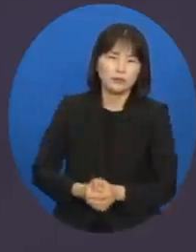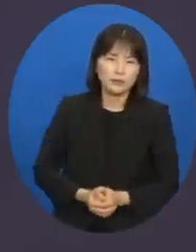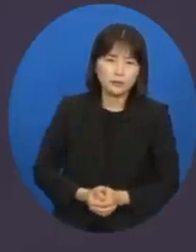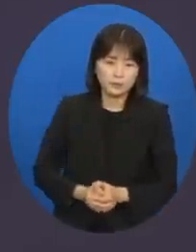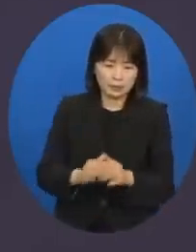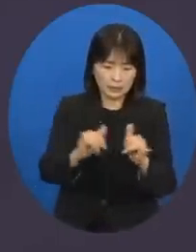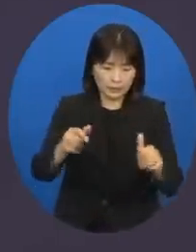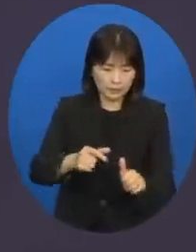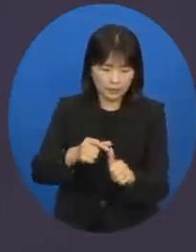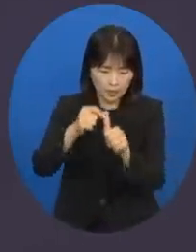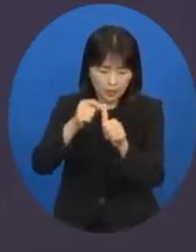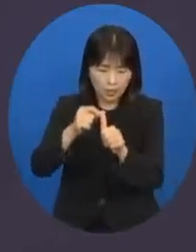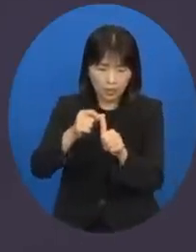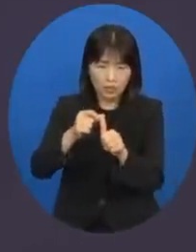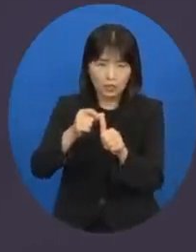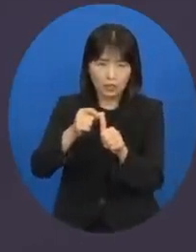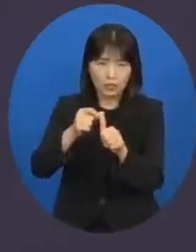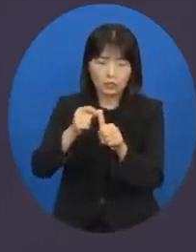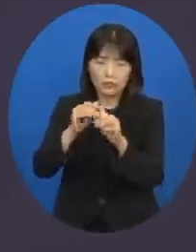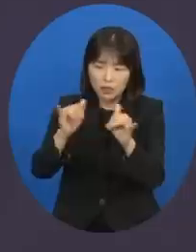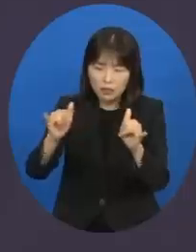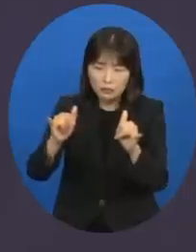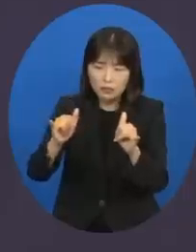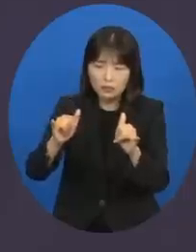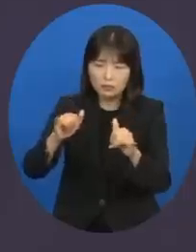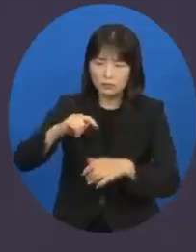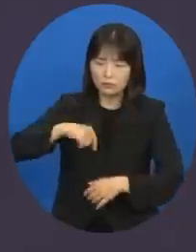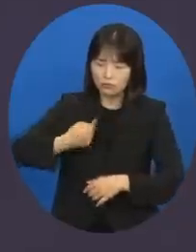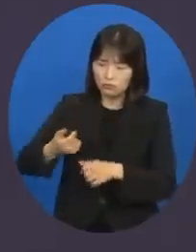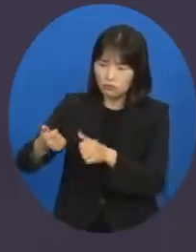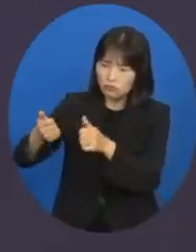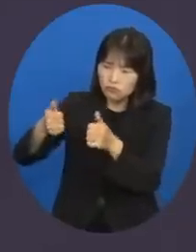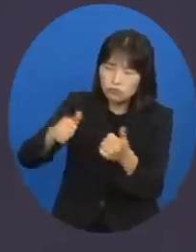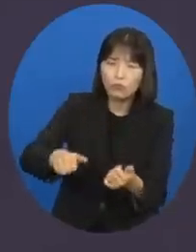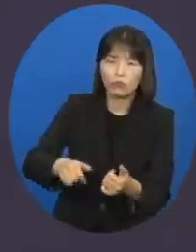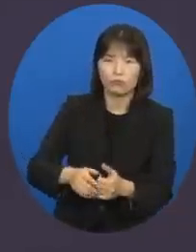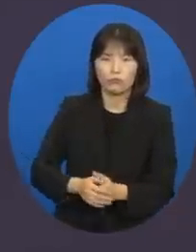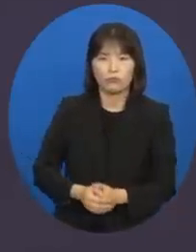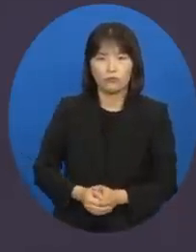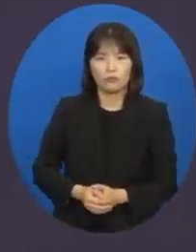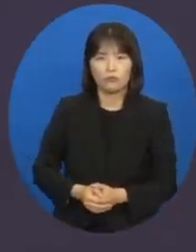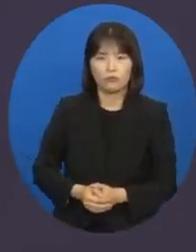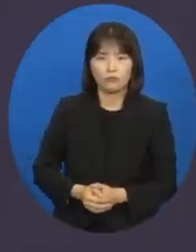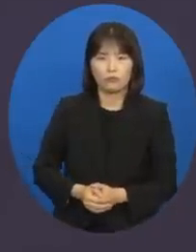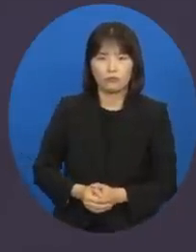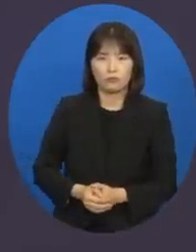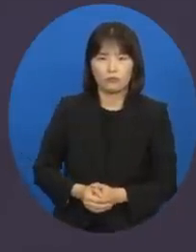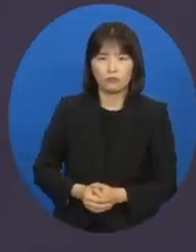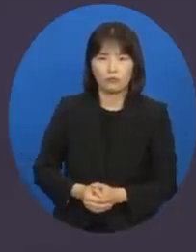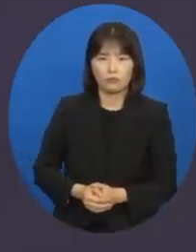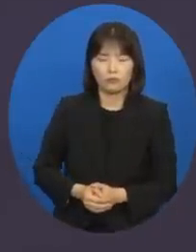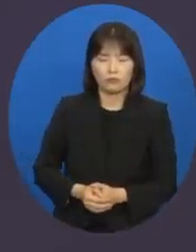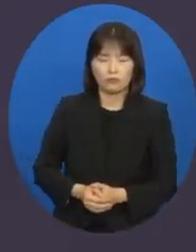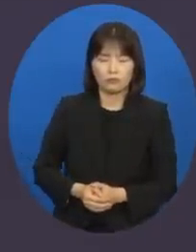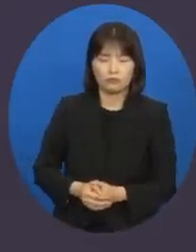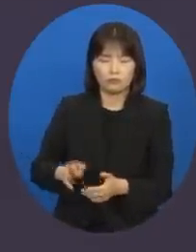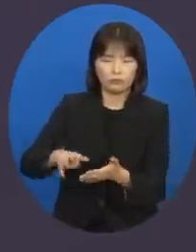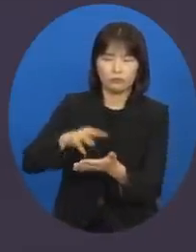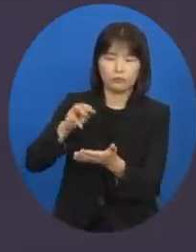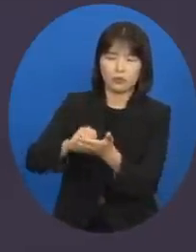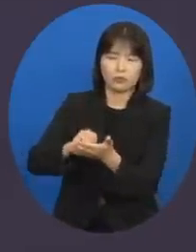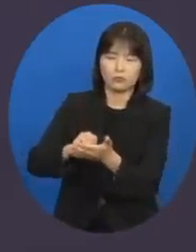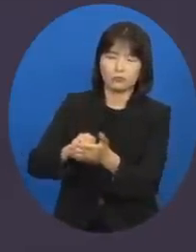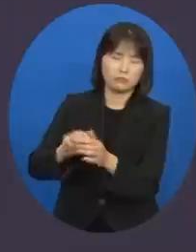구원자가 살리기는커녕 자기가 죽어가고 있어. 자기가 범죄자로 죽어가고 있는데 무슨 메시아입니까?